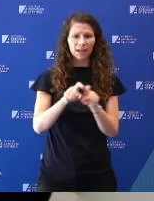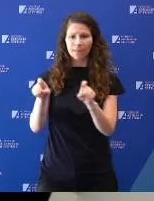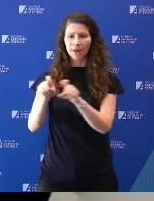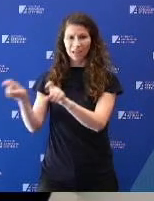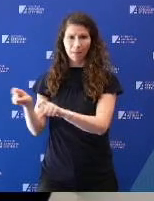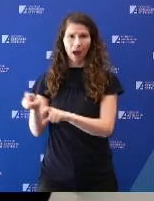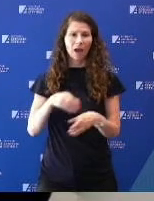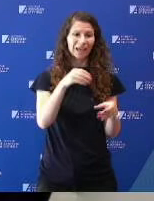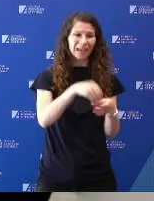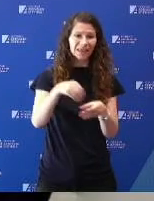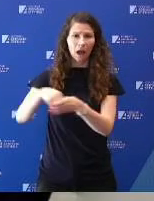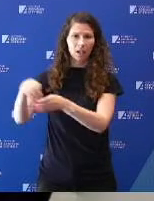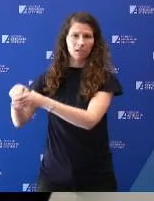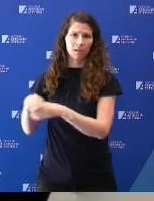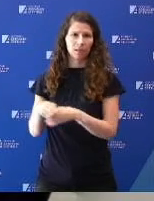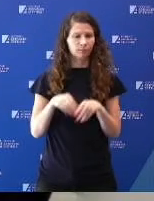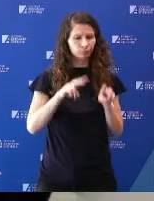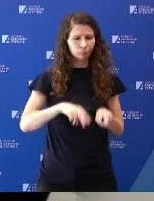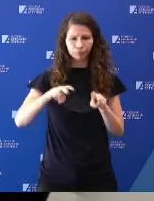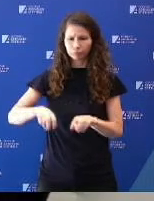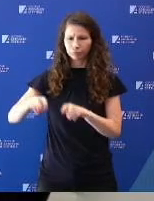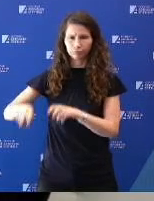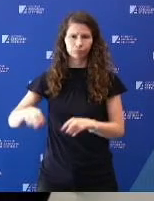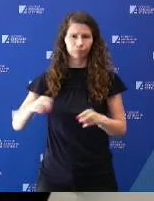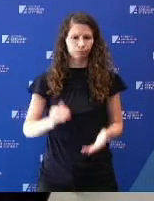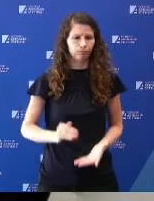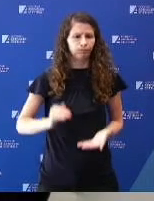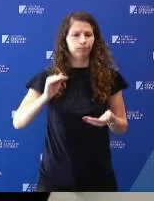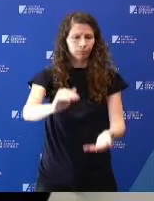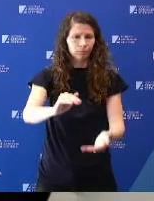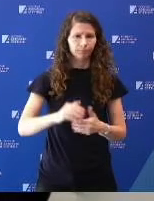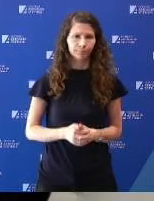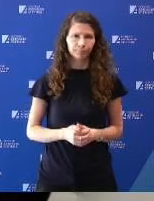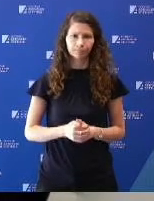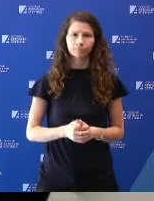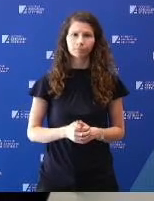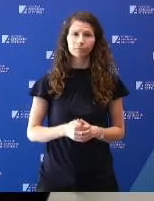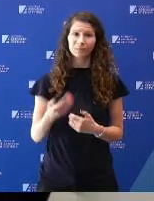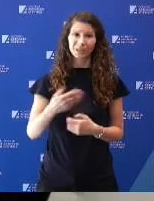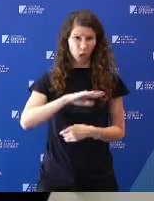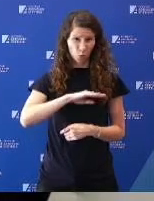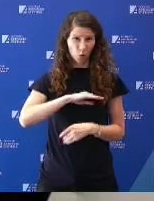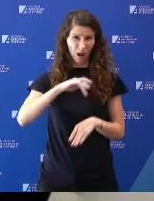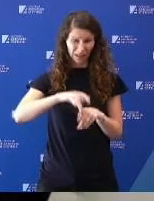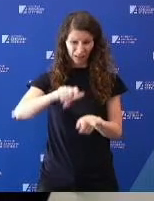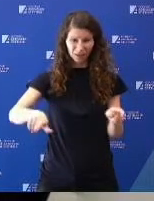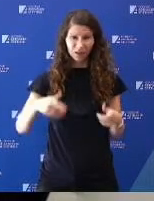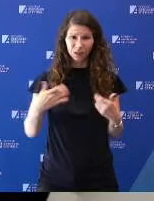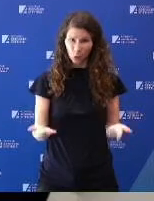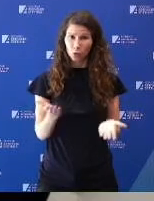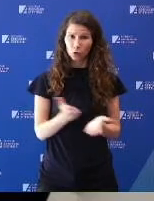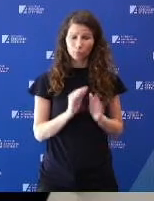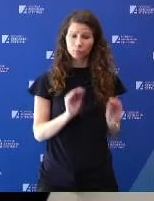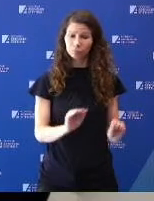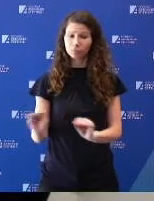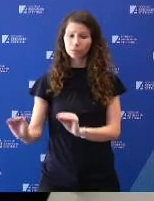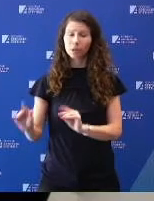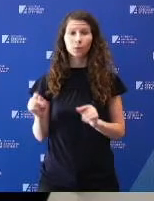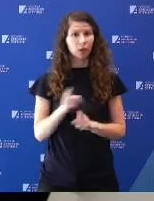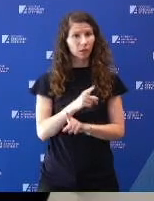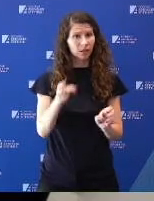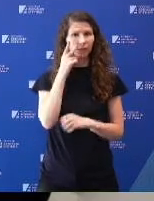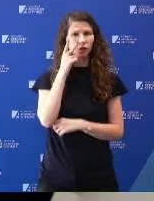ganz großen Fragen zu beantworten. Wenn wir SchülerInnen das schon beibringen, dann erkennen sie den Wert der verschiedenen